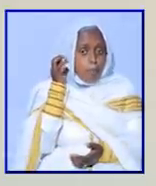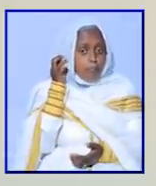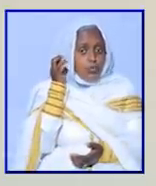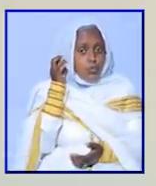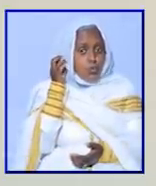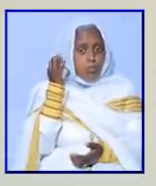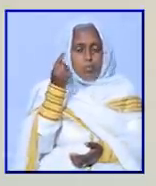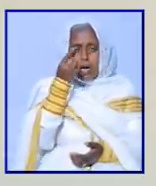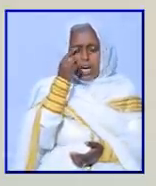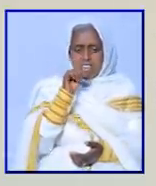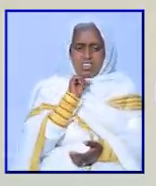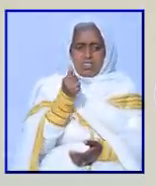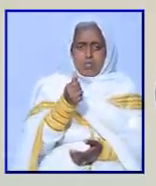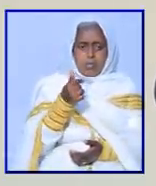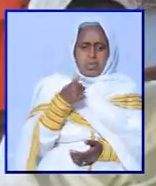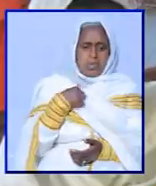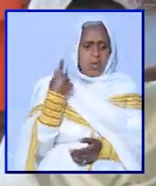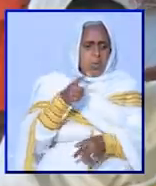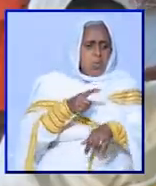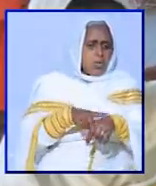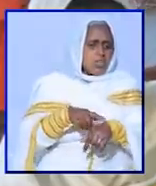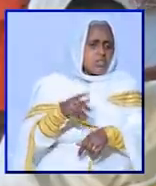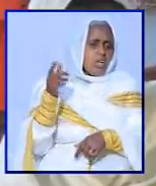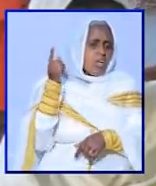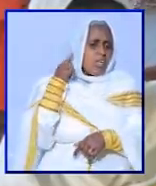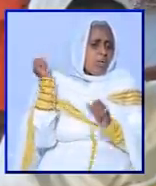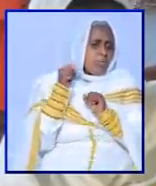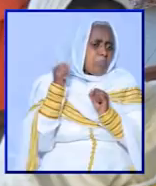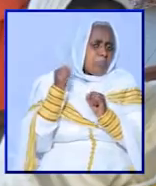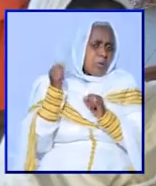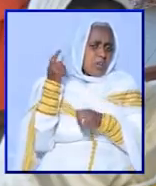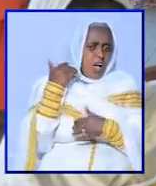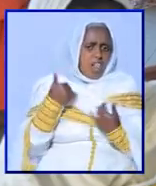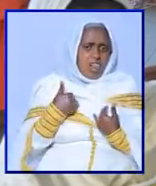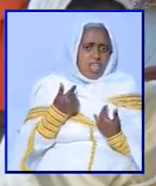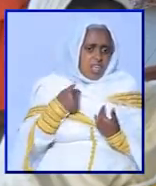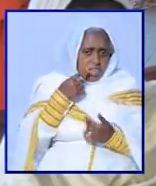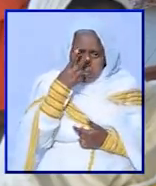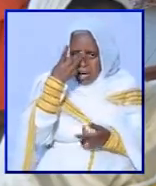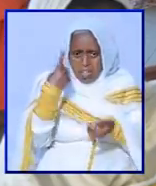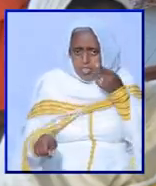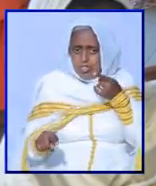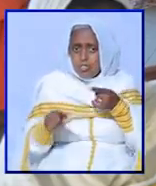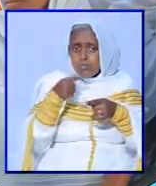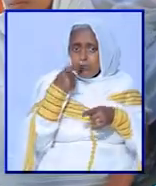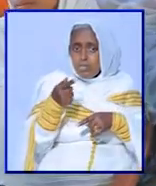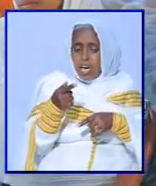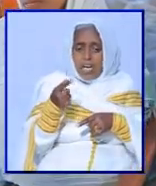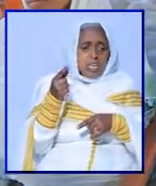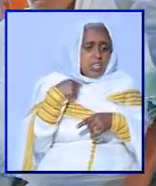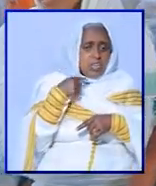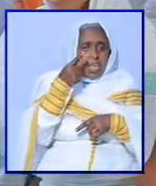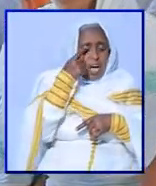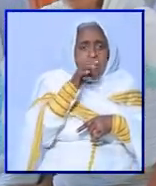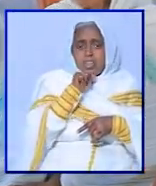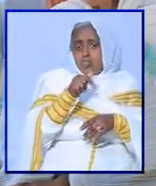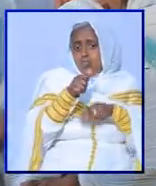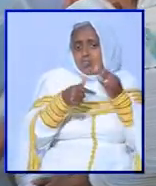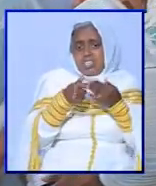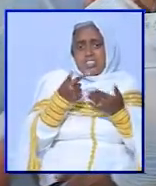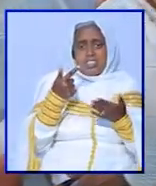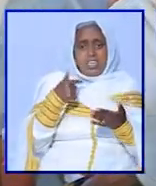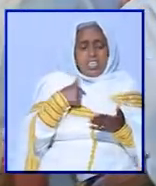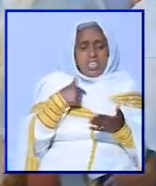ጆሮን አይን አይደለም እንደ ሁሉ ጊዜ ውርጭ እየመታኝ ነው አላይ ብላ እጅ አይን